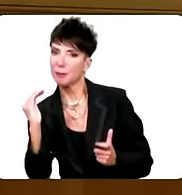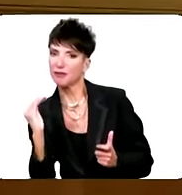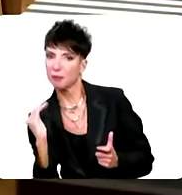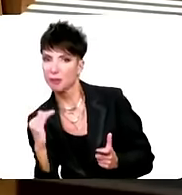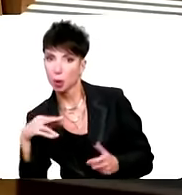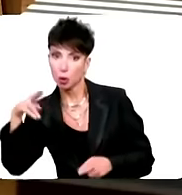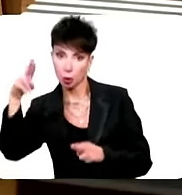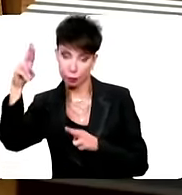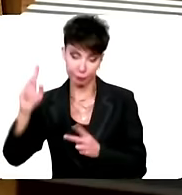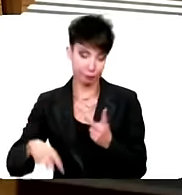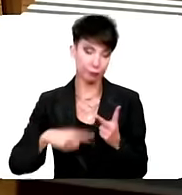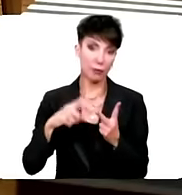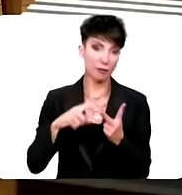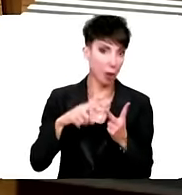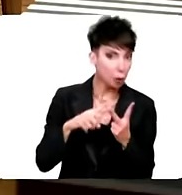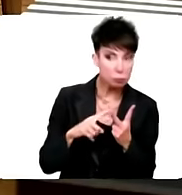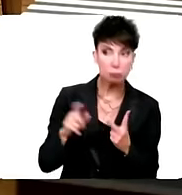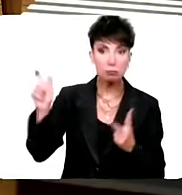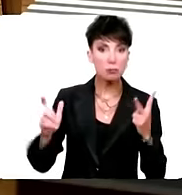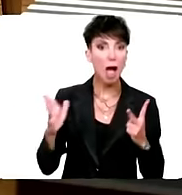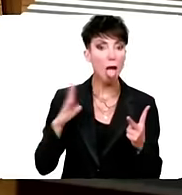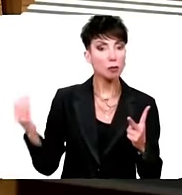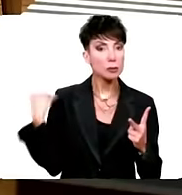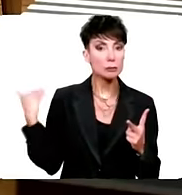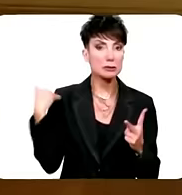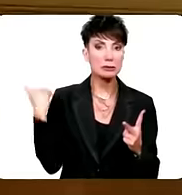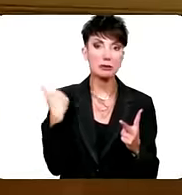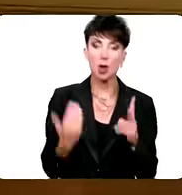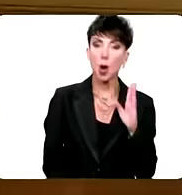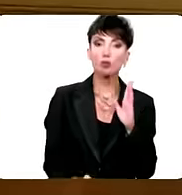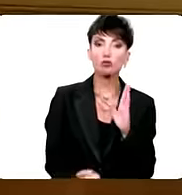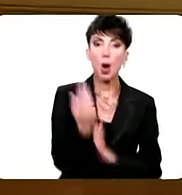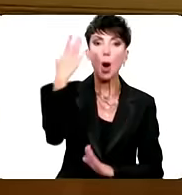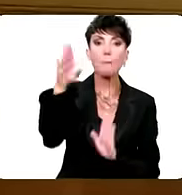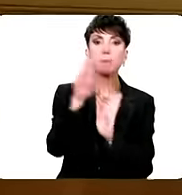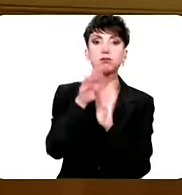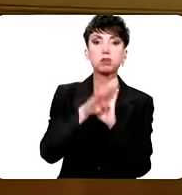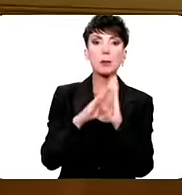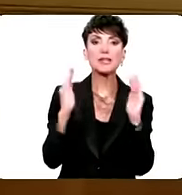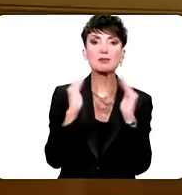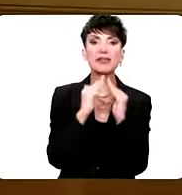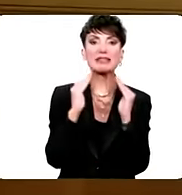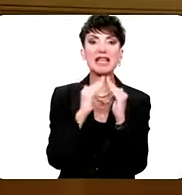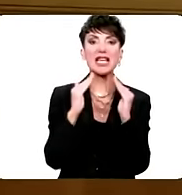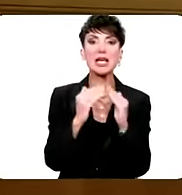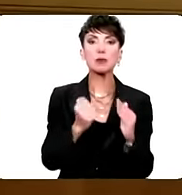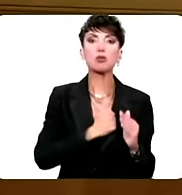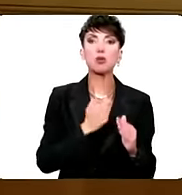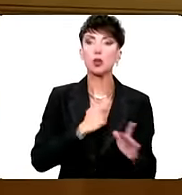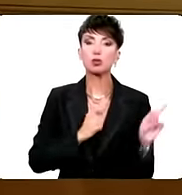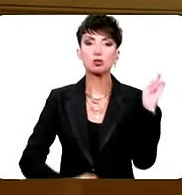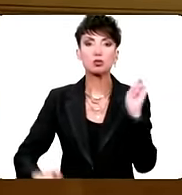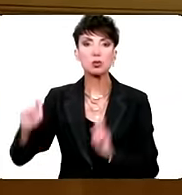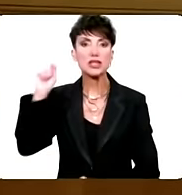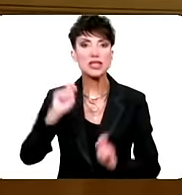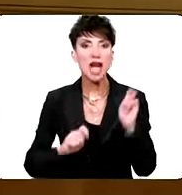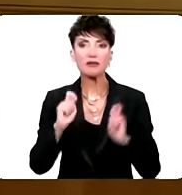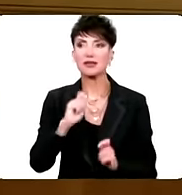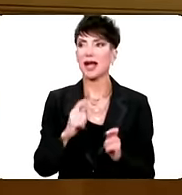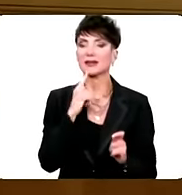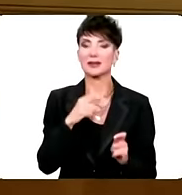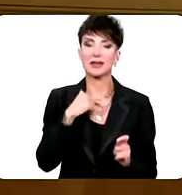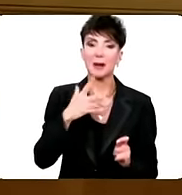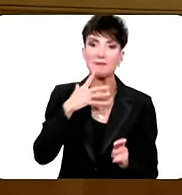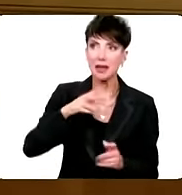στέγης. Το ζήτημα, ας το πούμε, του να έχουμε ένα καινούριο πρόγραμμα σπίτι μου. Είναι προσωπικό στοίχημα για μένα. να βρούμε ακόμα ένα σημαντικό ποσό για να τρέξουμε ένα